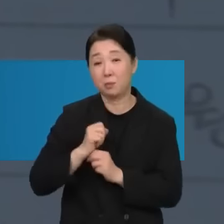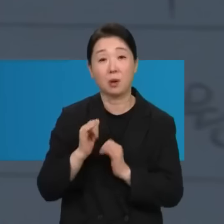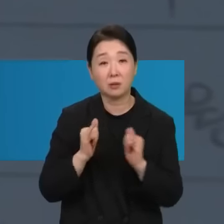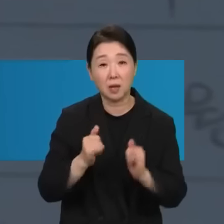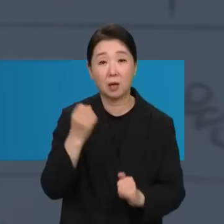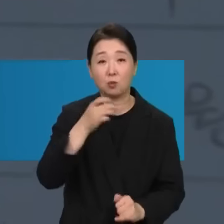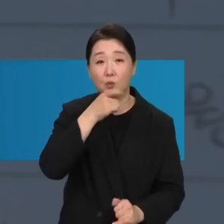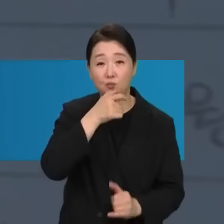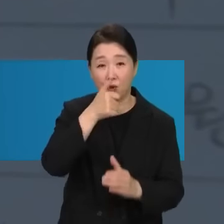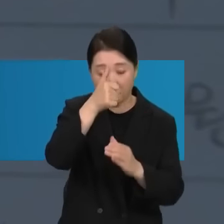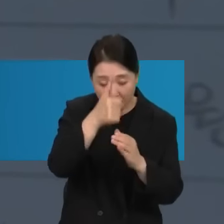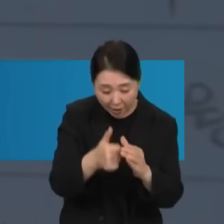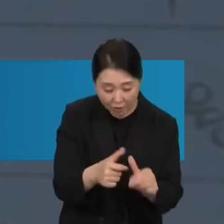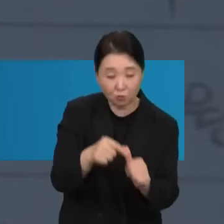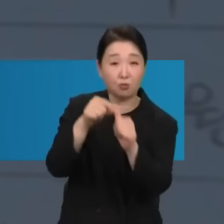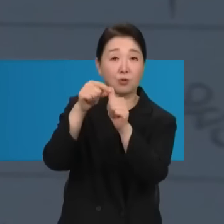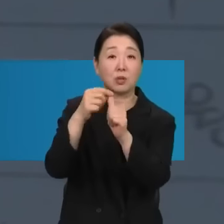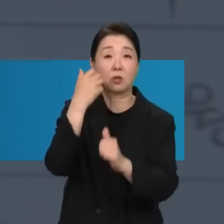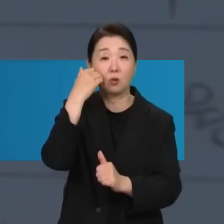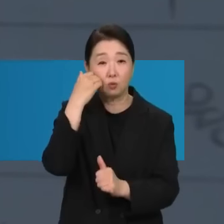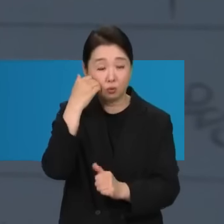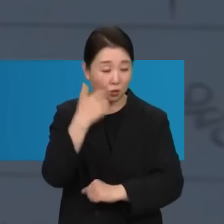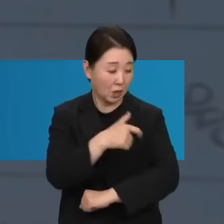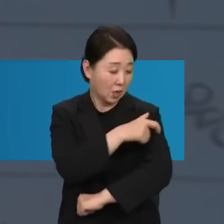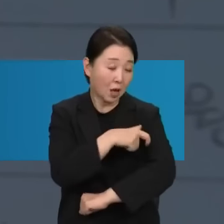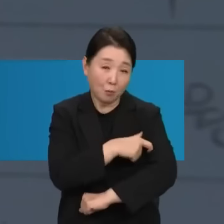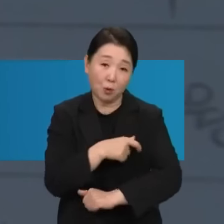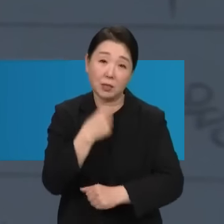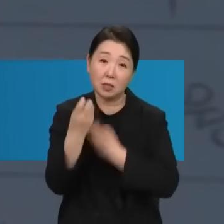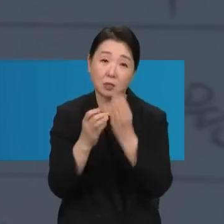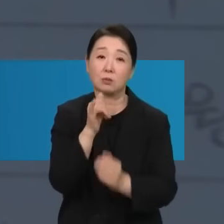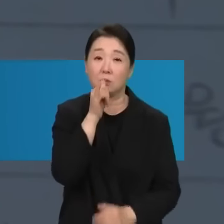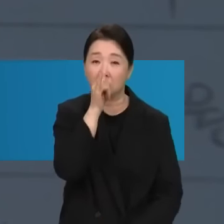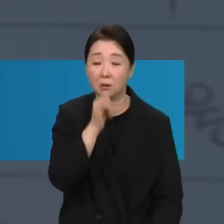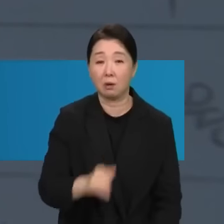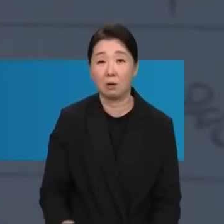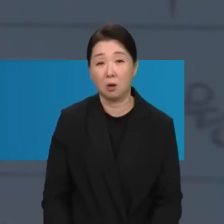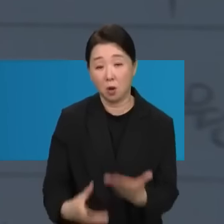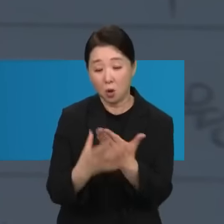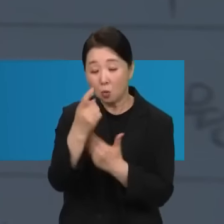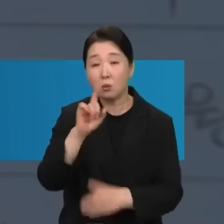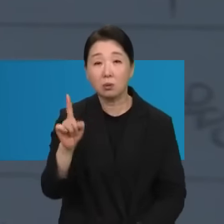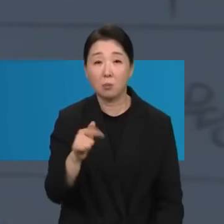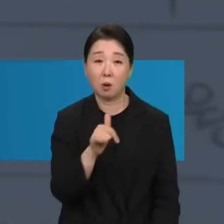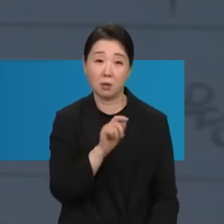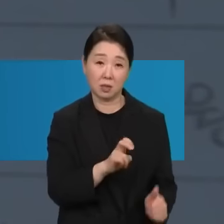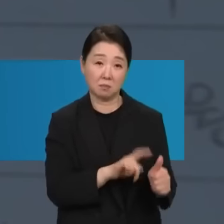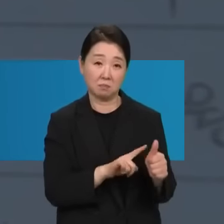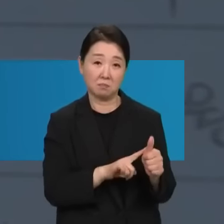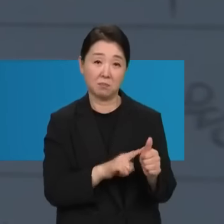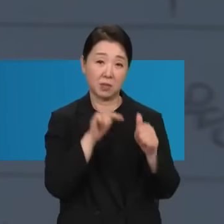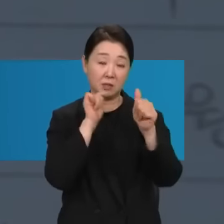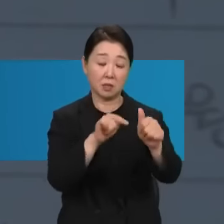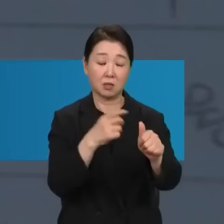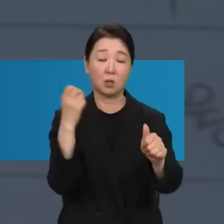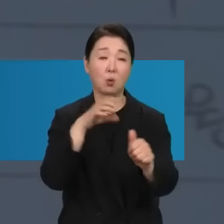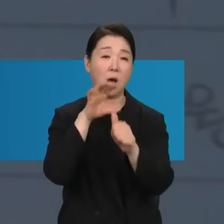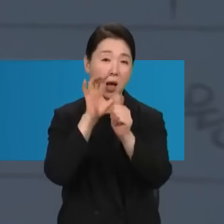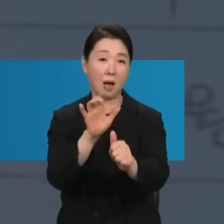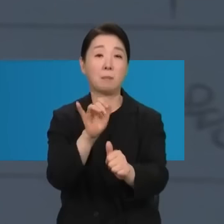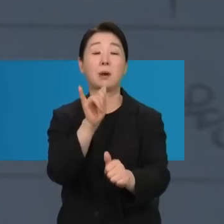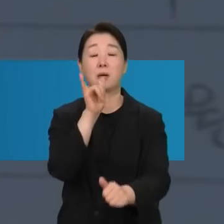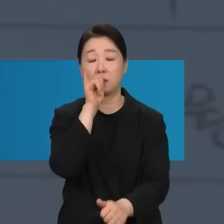또 물에 빠진 병사를 구조했던 간부의 진술들입니다. 모두 공통되게 임 전 사단장의 지시